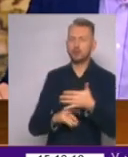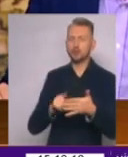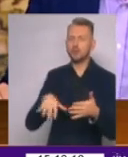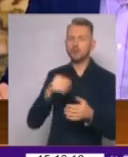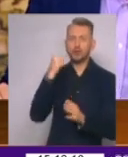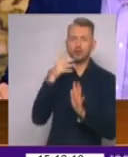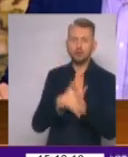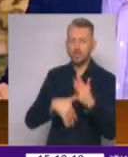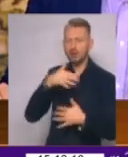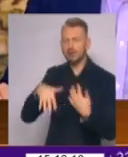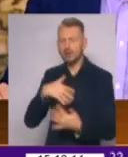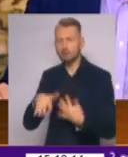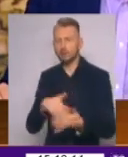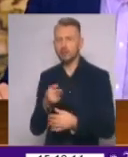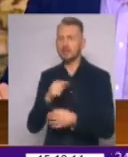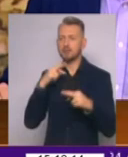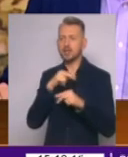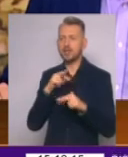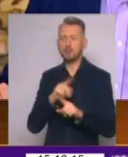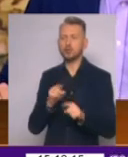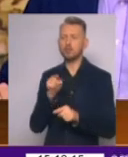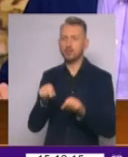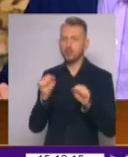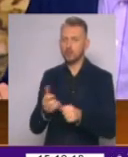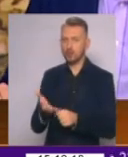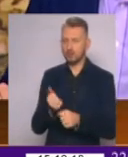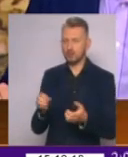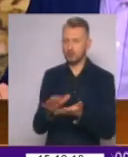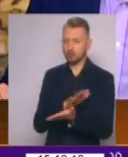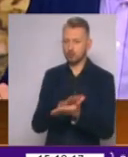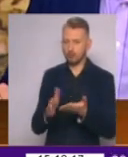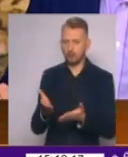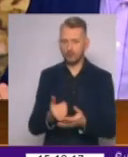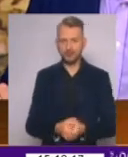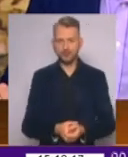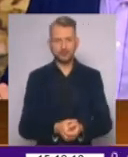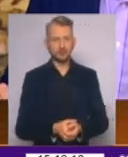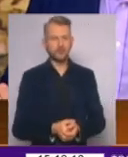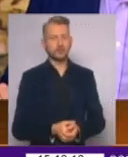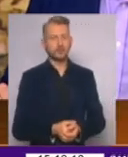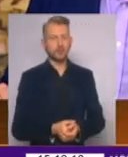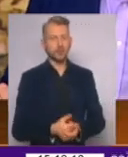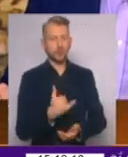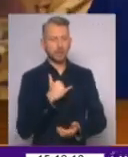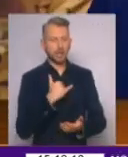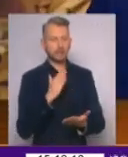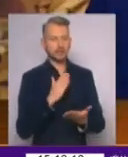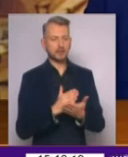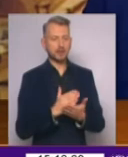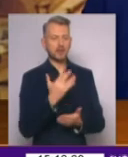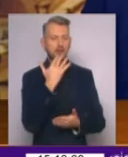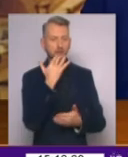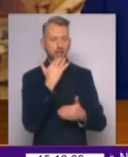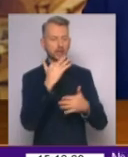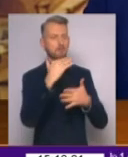розуміли і не плутали його з тими ліками, якими вони можуть отримати безкоштовно. Прошу. Ну, дивіться, у нас є національний